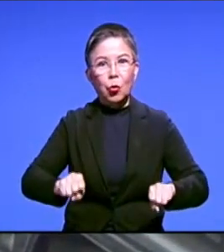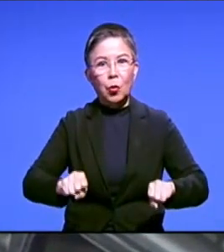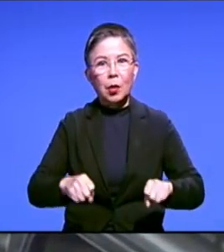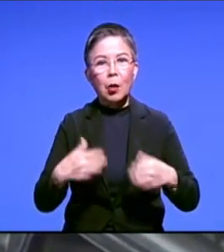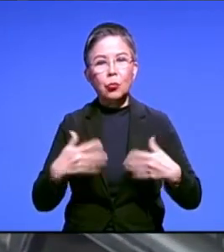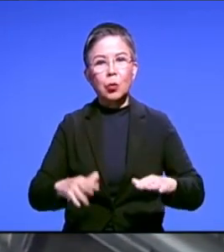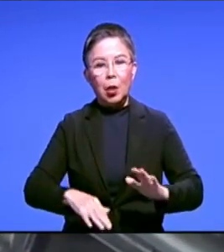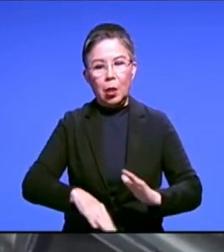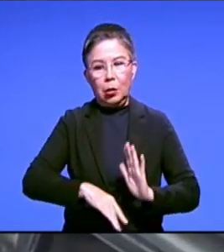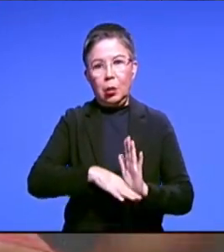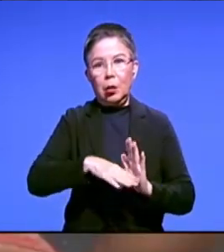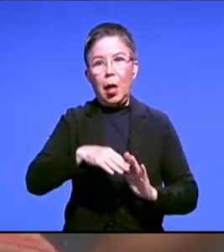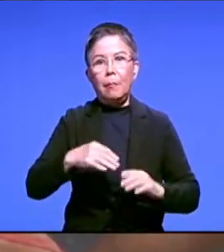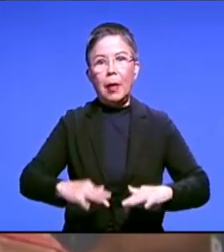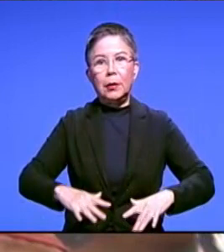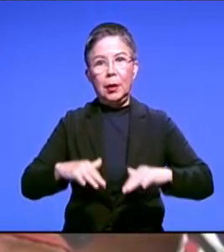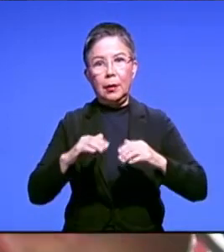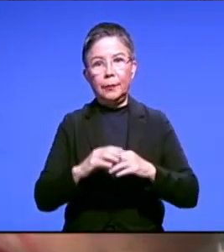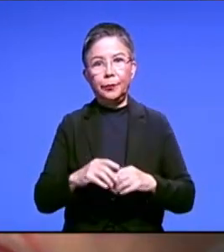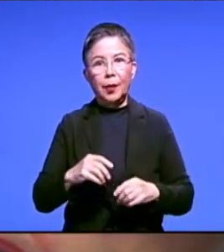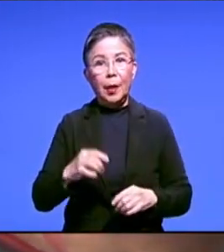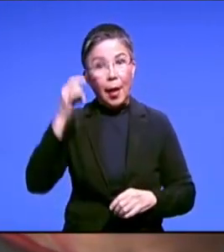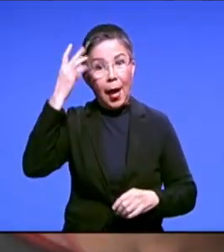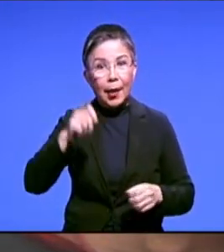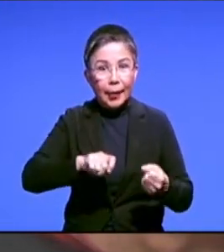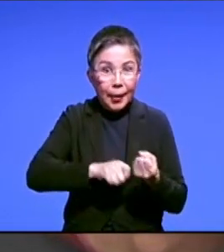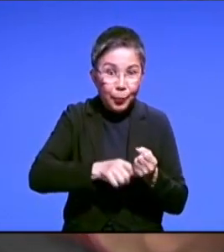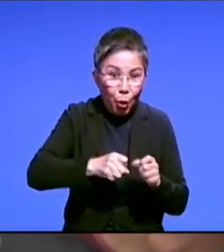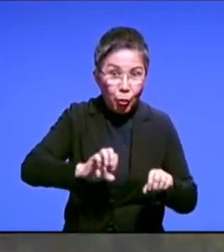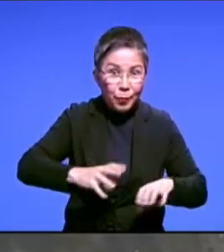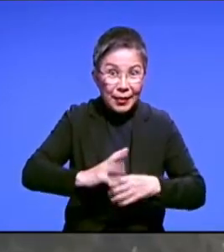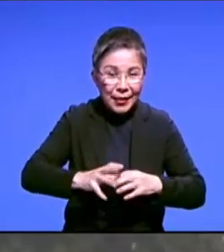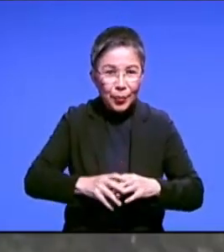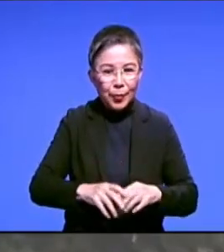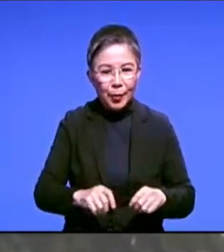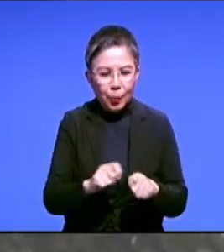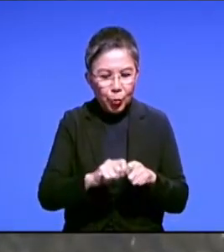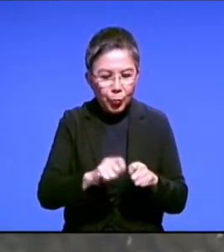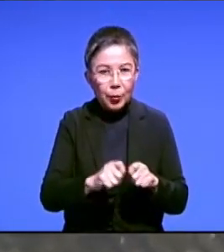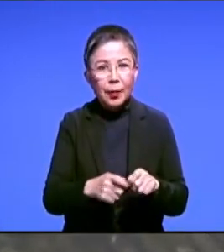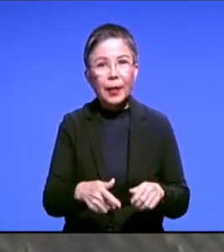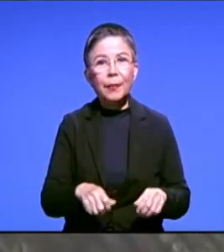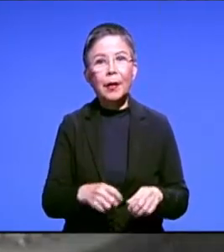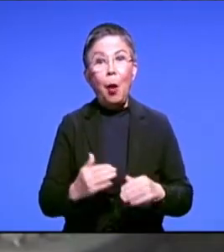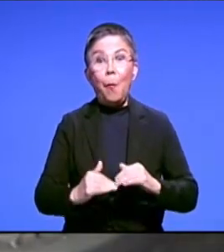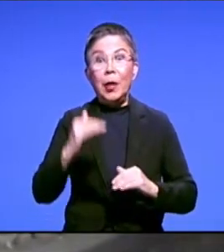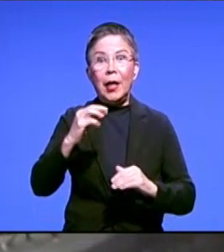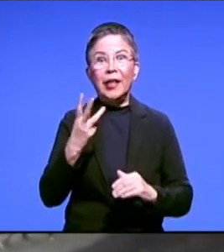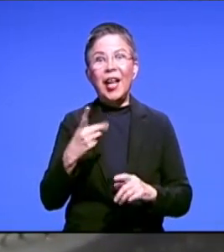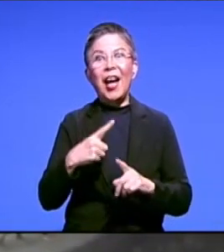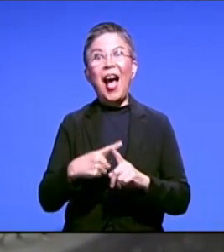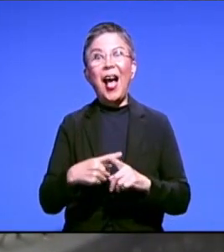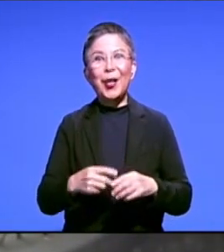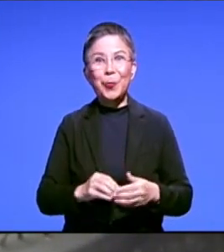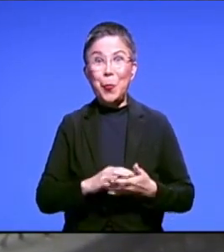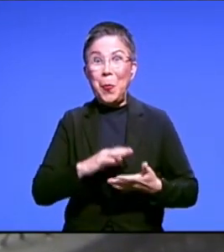pasca terendam banjir. Menurut mekanik motor, pasca banjir warga yang memperbaiki kendaraan di bengkelnya meningkat 3 kali